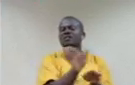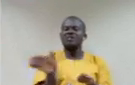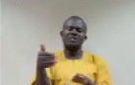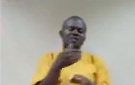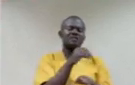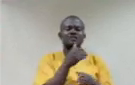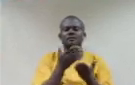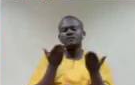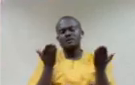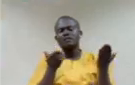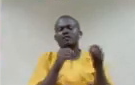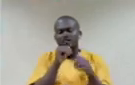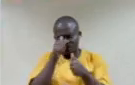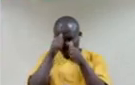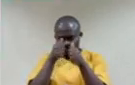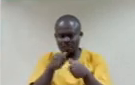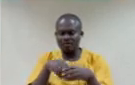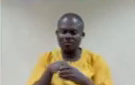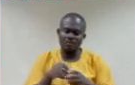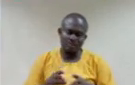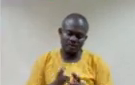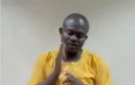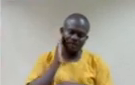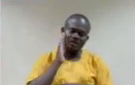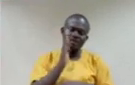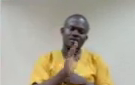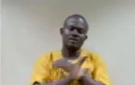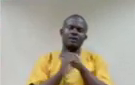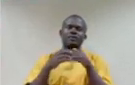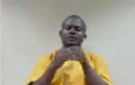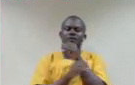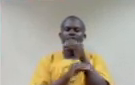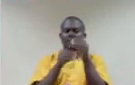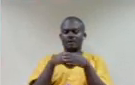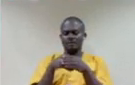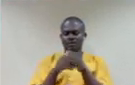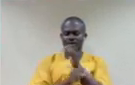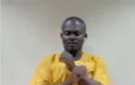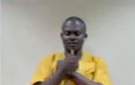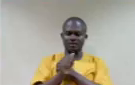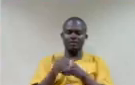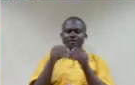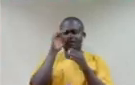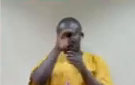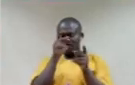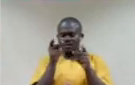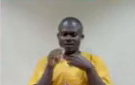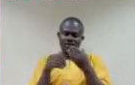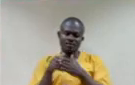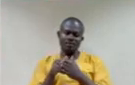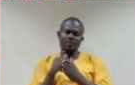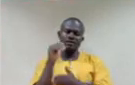ari ukutagendera muri wa murongo abakurambere bahaye igihugu cyabo bagashaka rero ahantu hari